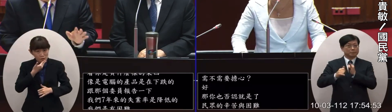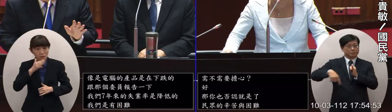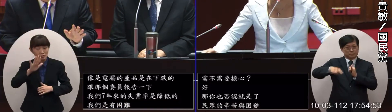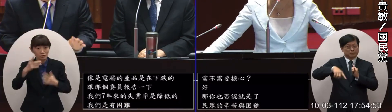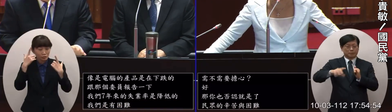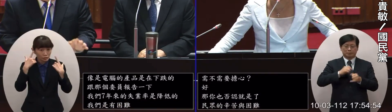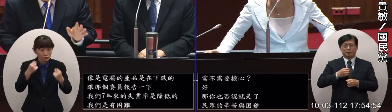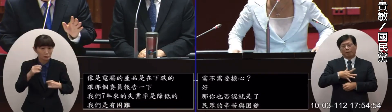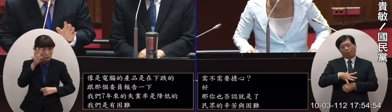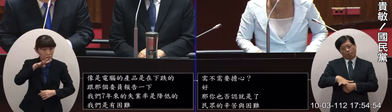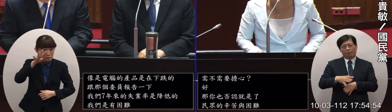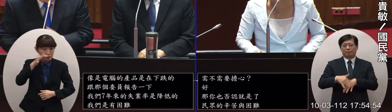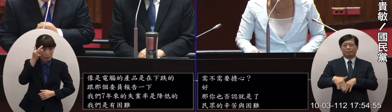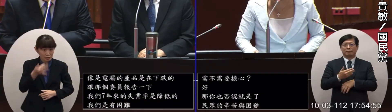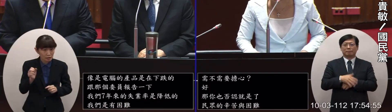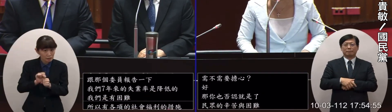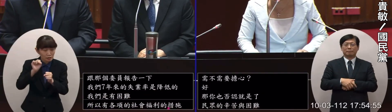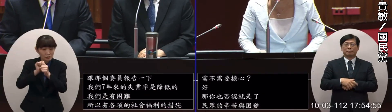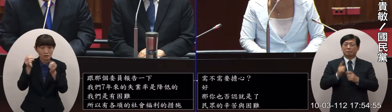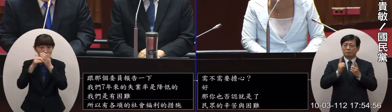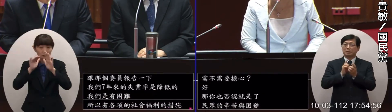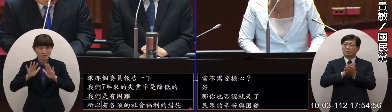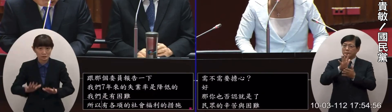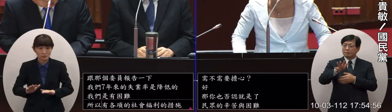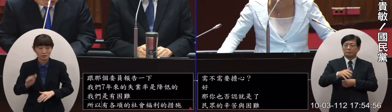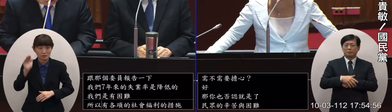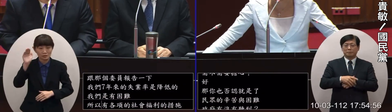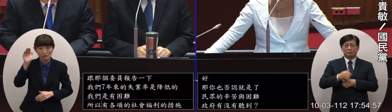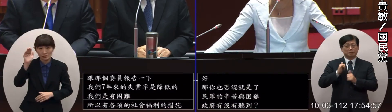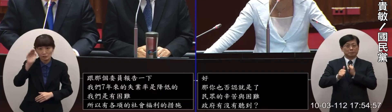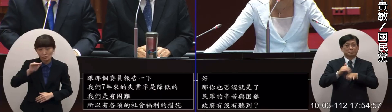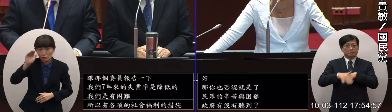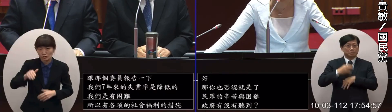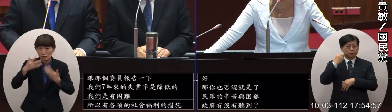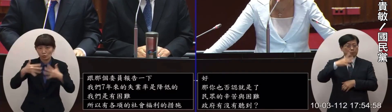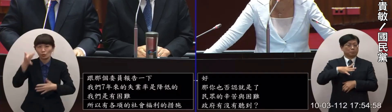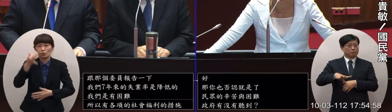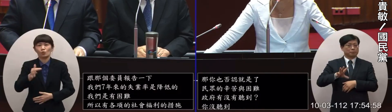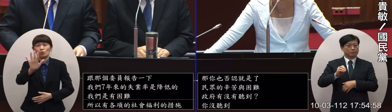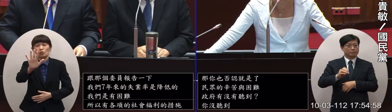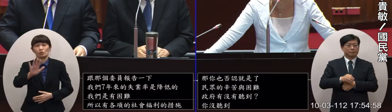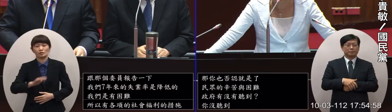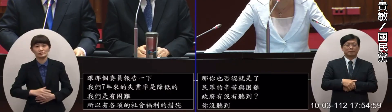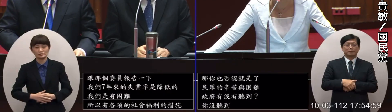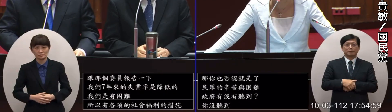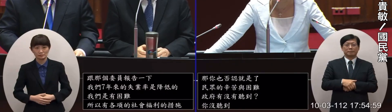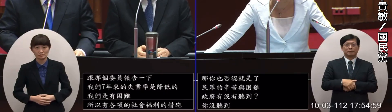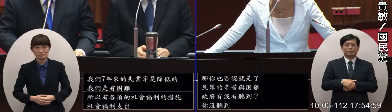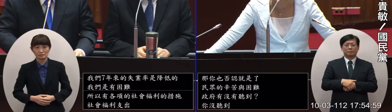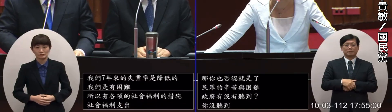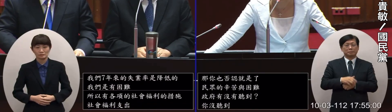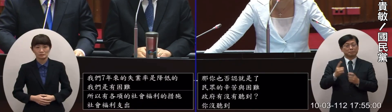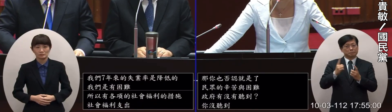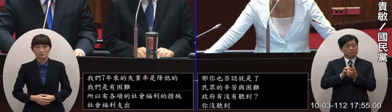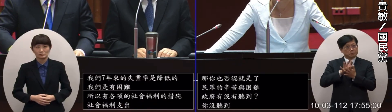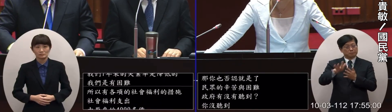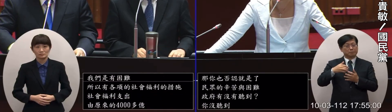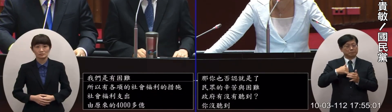有无力感？ 都已到增加到现在的 九。面对未来民众有没有无力感？面对未来民众有没有无力